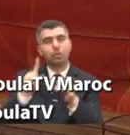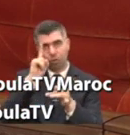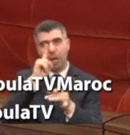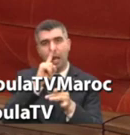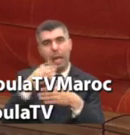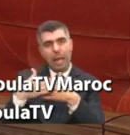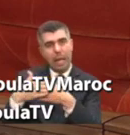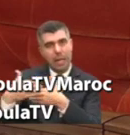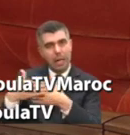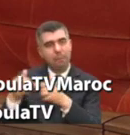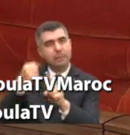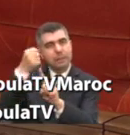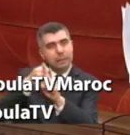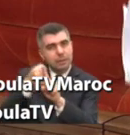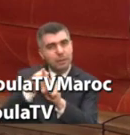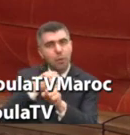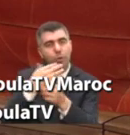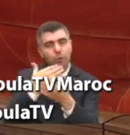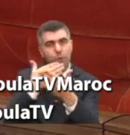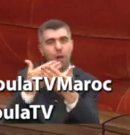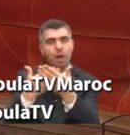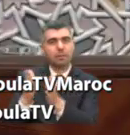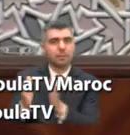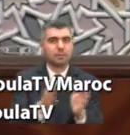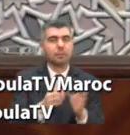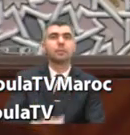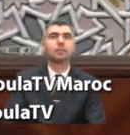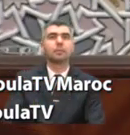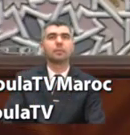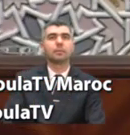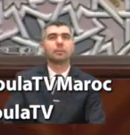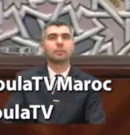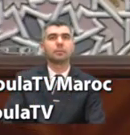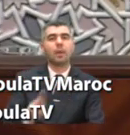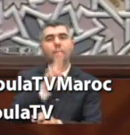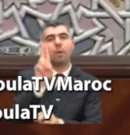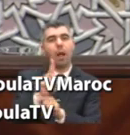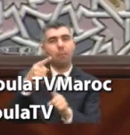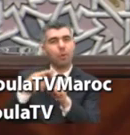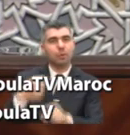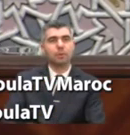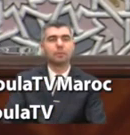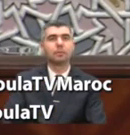كذلك كنشتغلوا عليه. شكرا لكم. شكرا. تعقيب السيد النائب، تفضلوا.